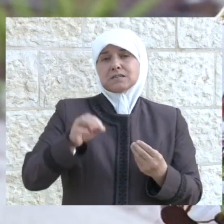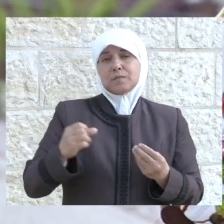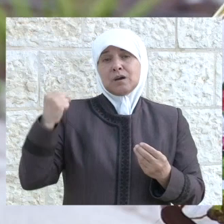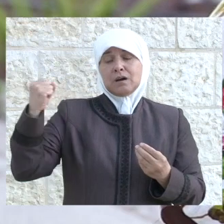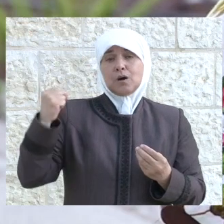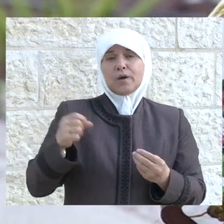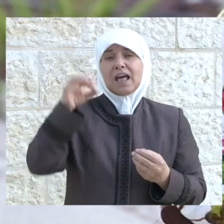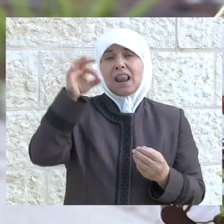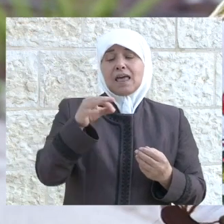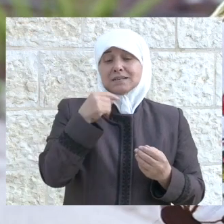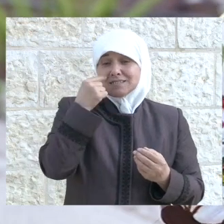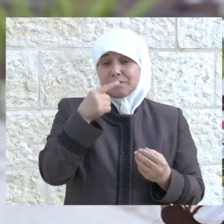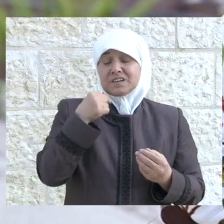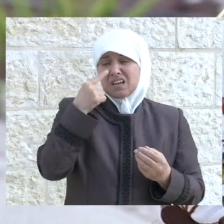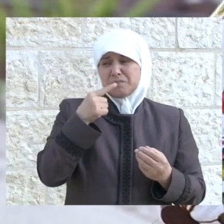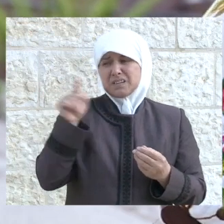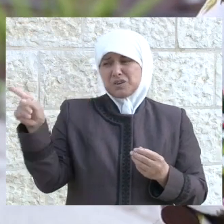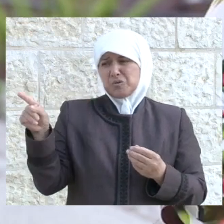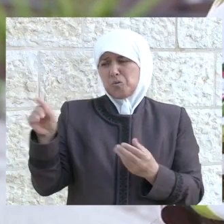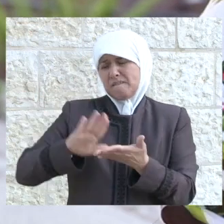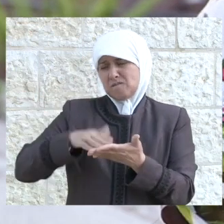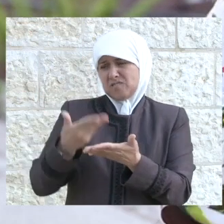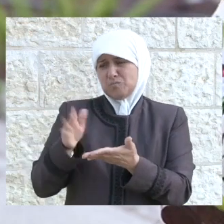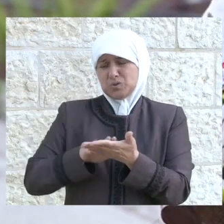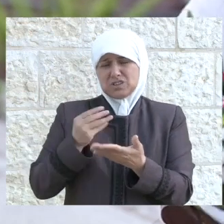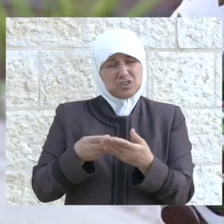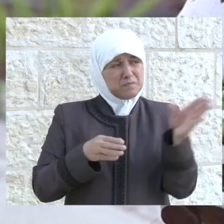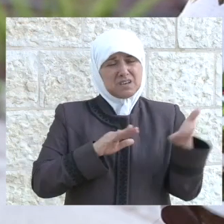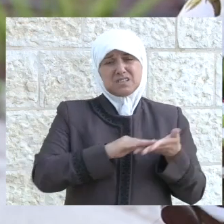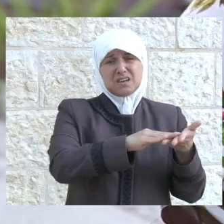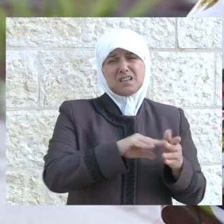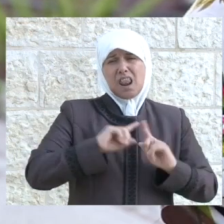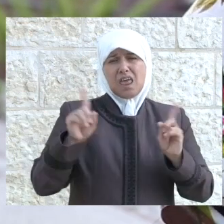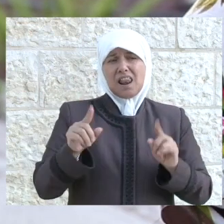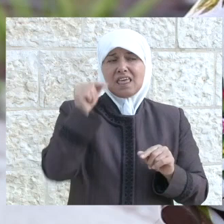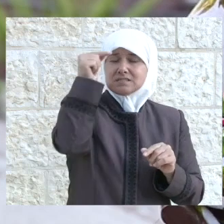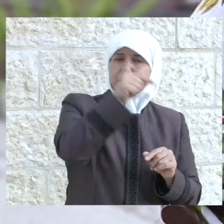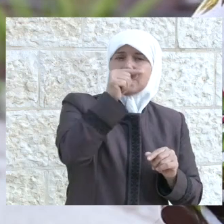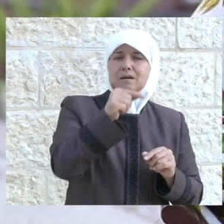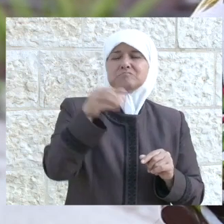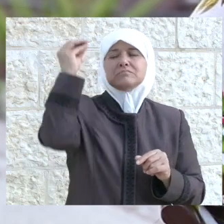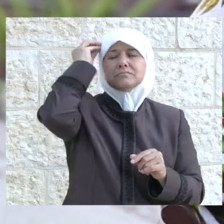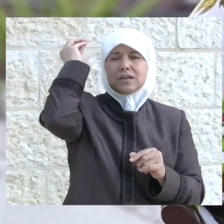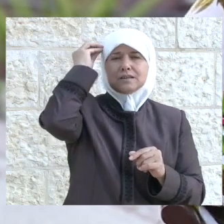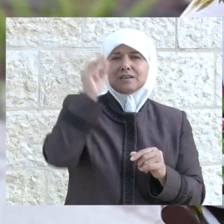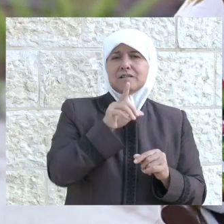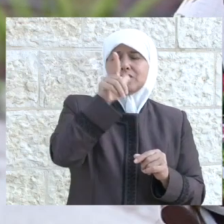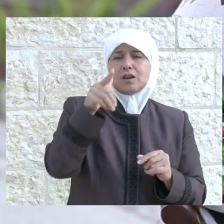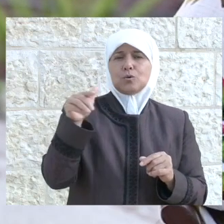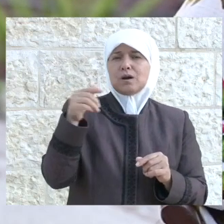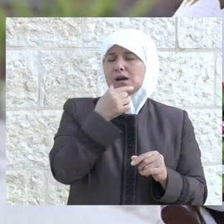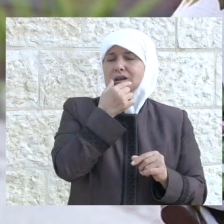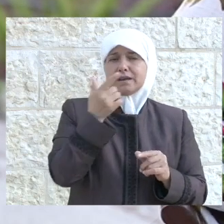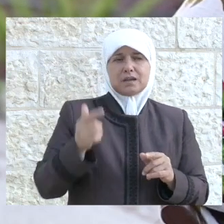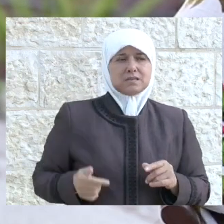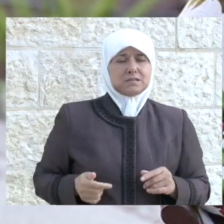كلماتك مش من خلال مترجم ولا أي حدا ثاني، لأنه ما حدا بيقدر يعبر عنك غير أنت بدون أي حدا ثاني يعني.